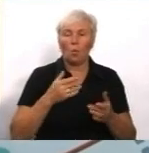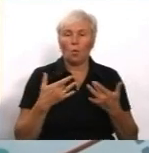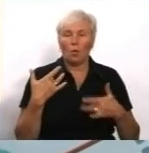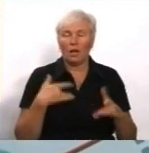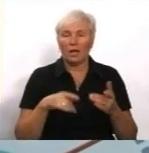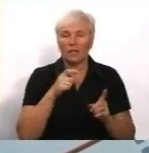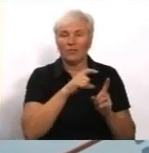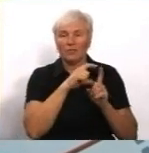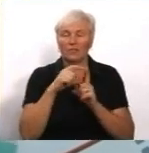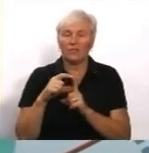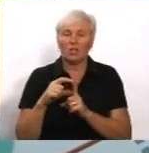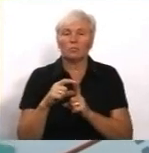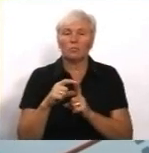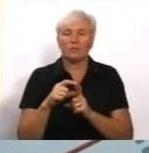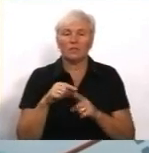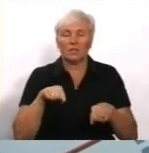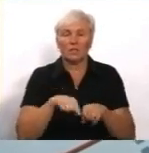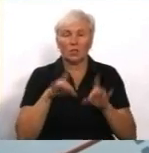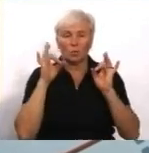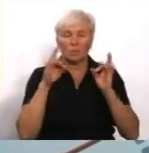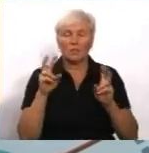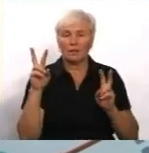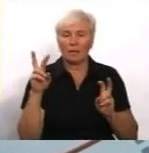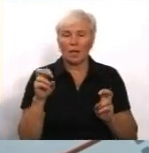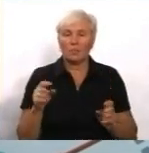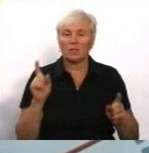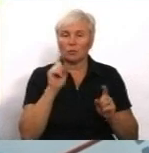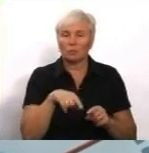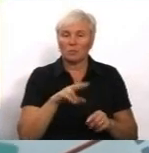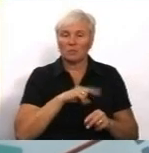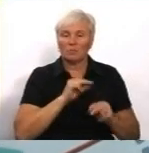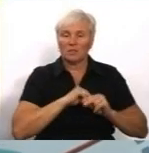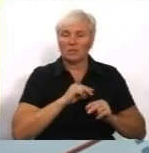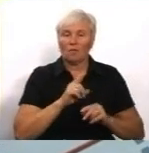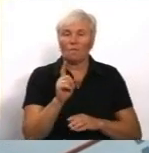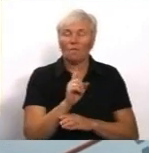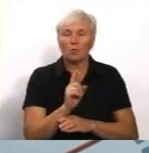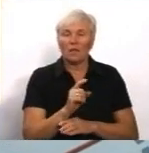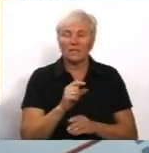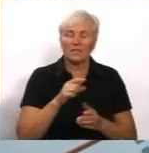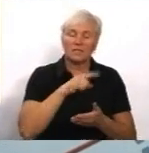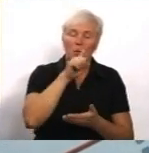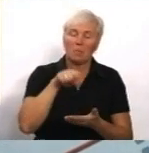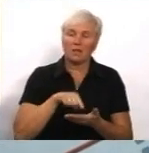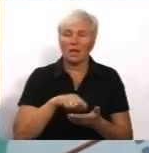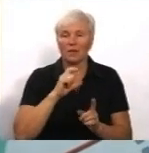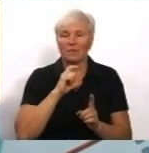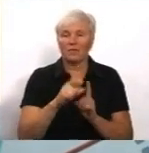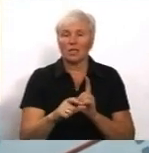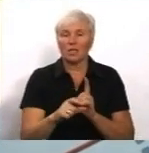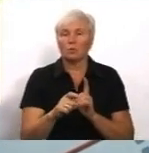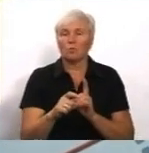більш зручні теми. Натомість ми працюватимемо у форматі запитання-відповідь, на які не повинна